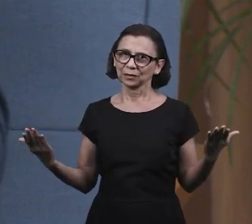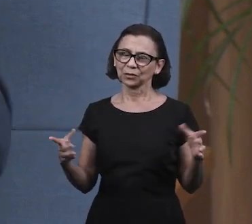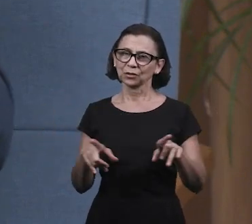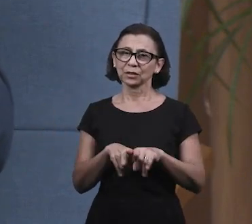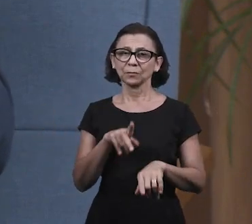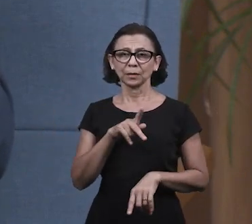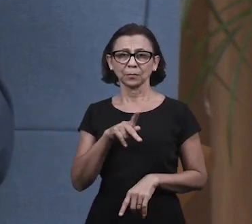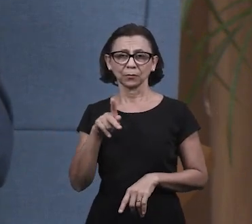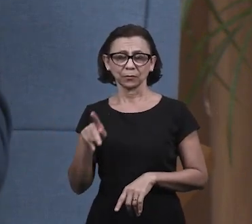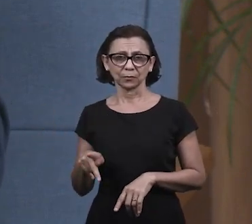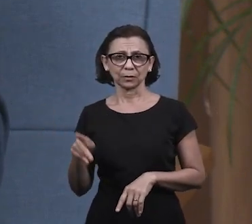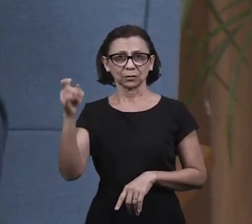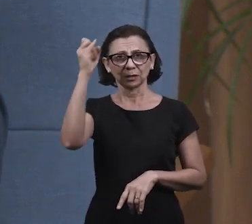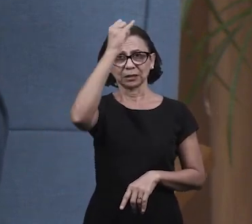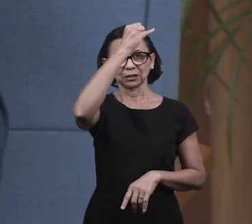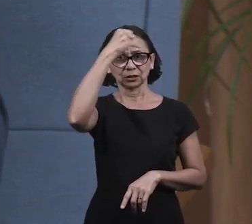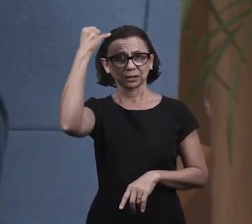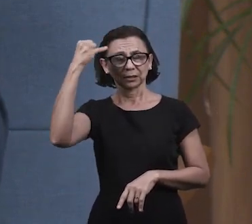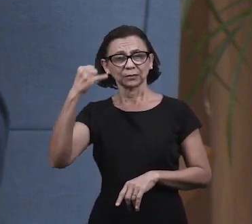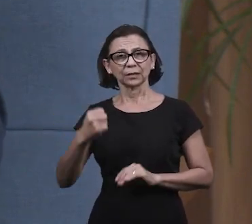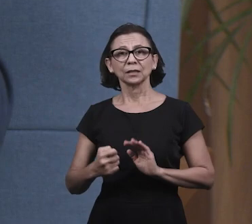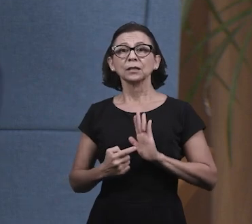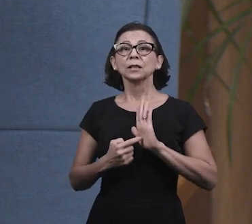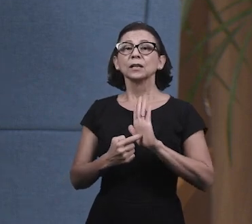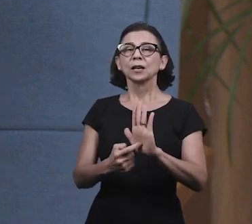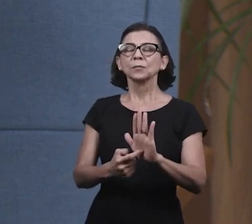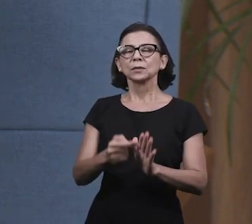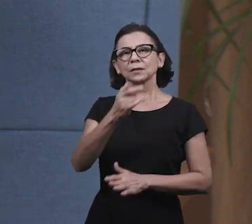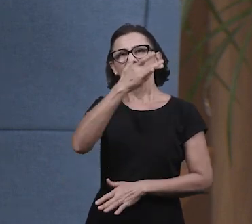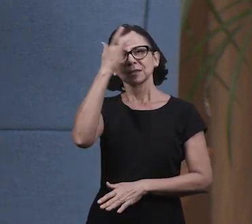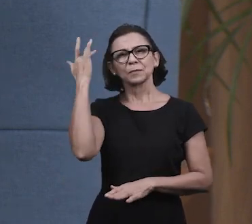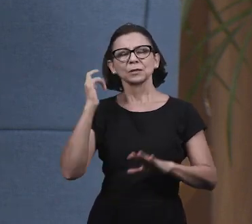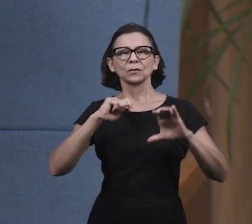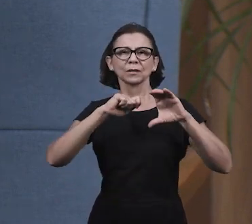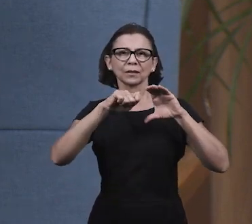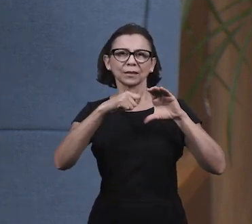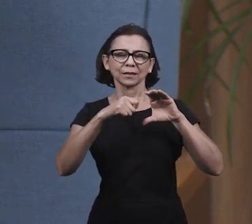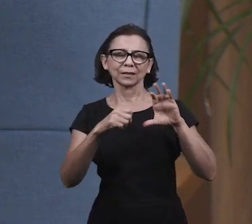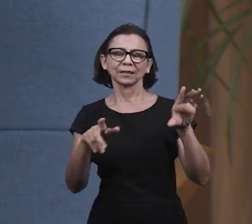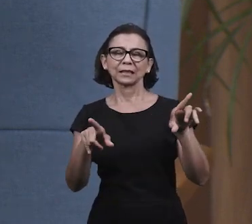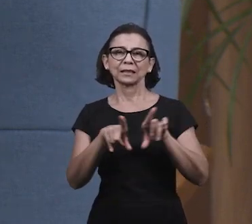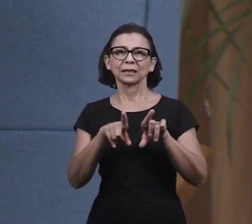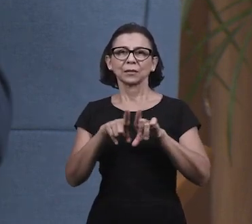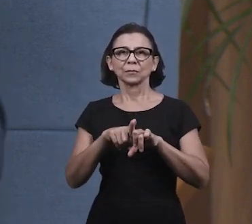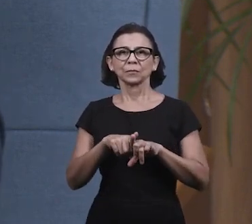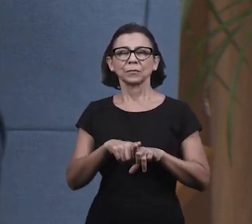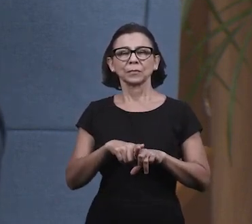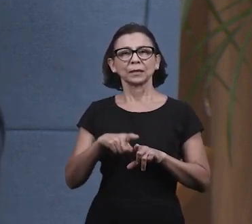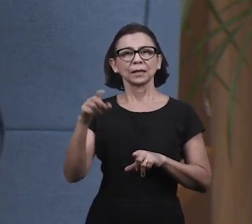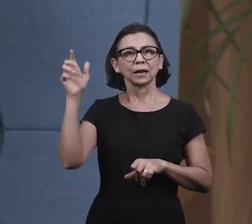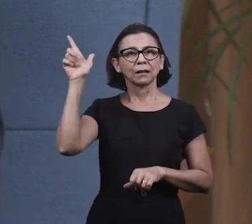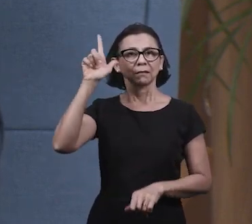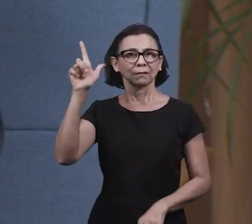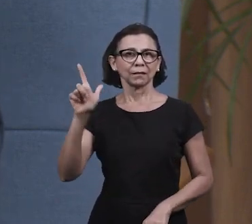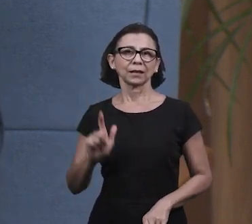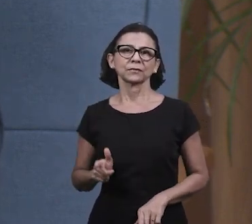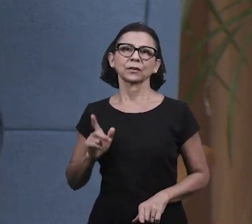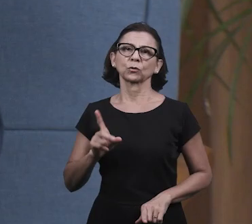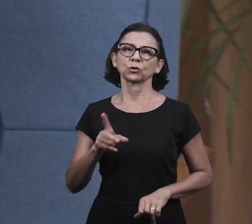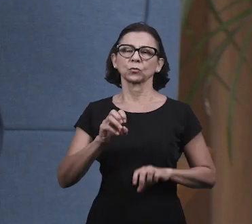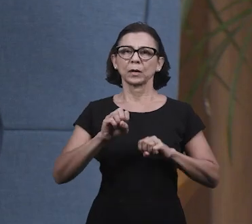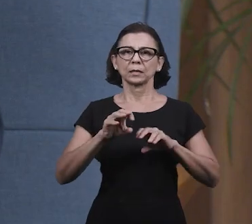Louange, la sœur Janaïna Zumak va présenter les participations et la professeure Laïs Silveira